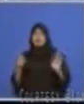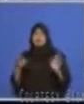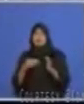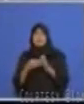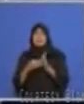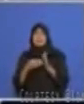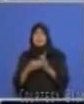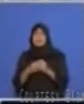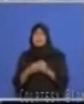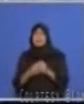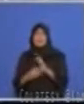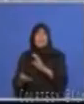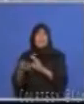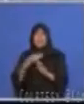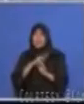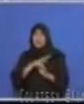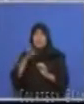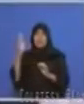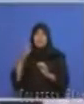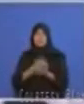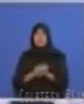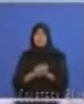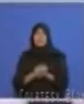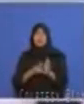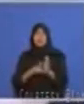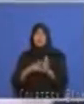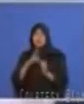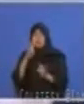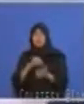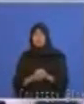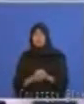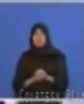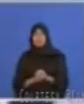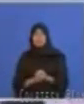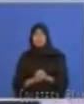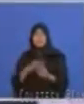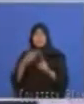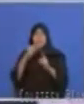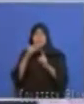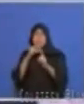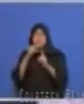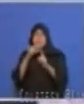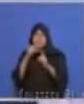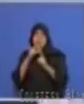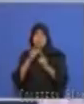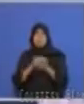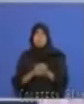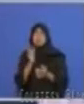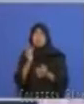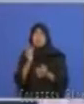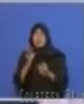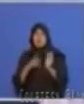silakan menanggapi prinsipnya sebenarnya dalam undang-undang ini jelas ya